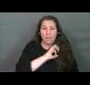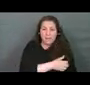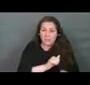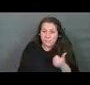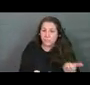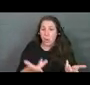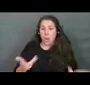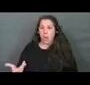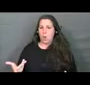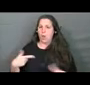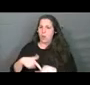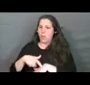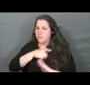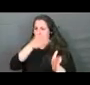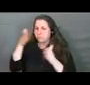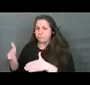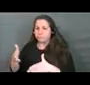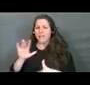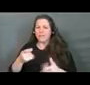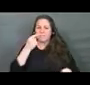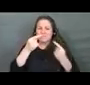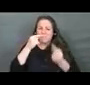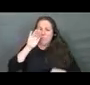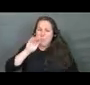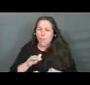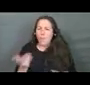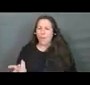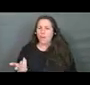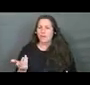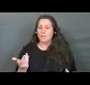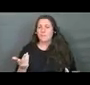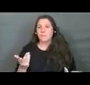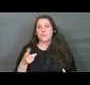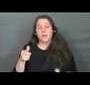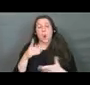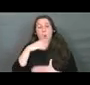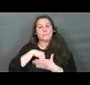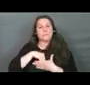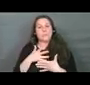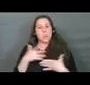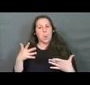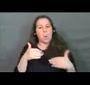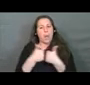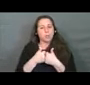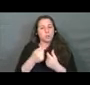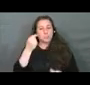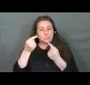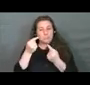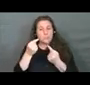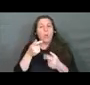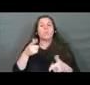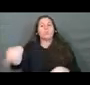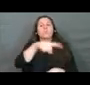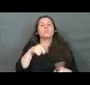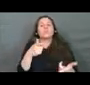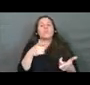maison, diminution des stimuli sensoriels, pour les personnes autistes, c'est très, très souvent un enjeu. Pour d'autres aussi, mais en tout cas, en particulier nous, pour